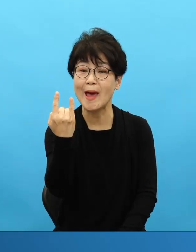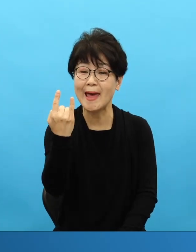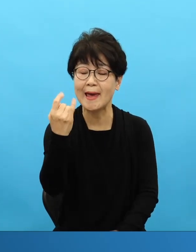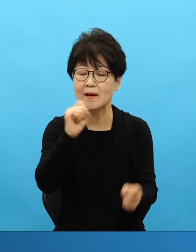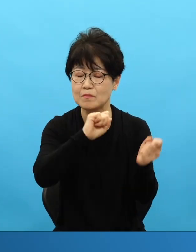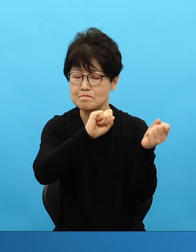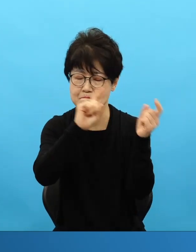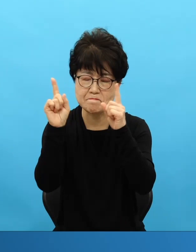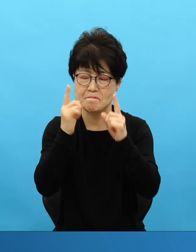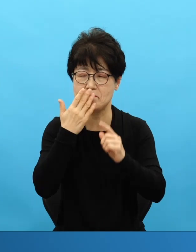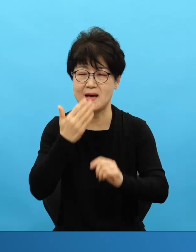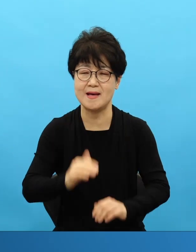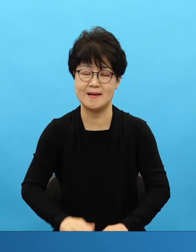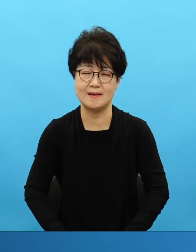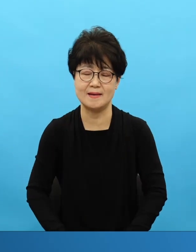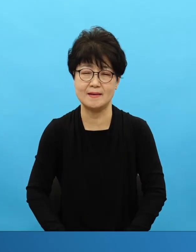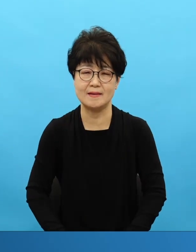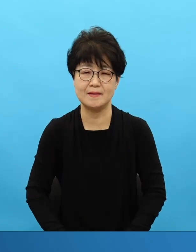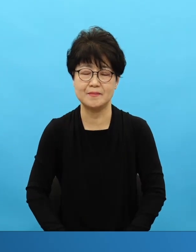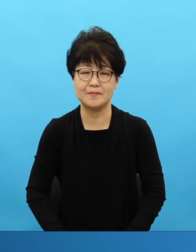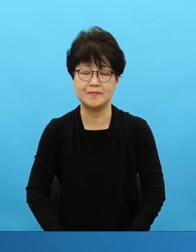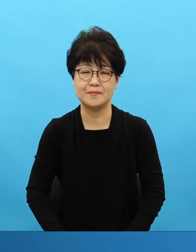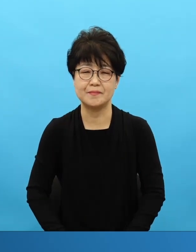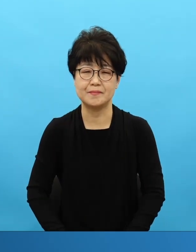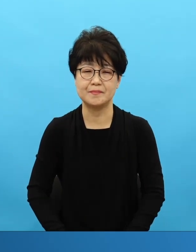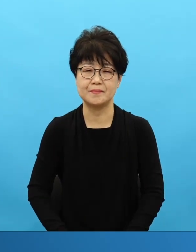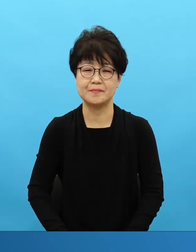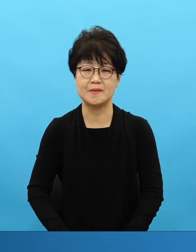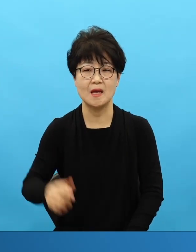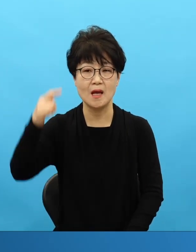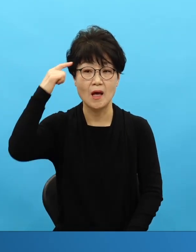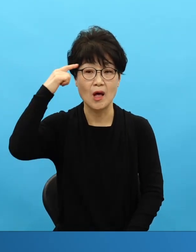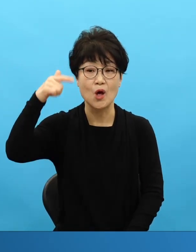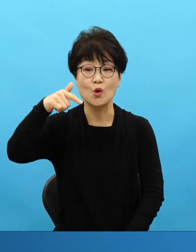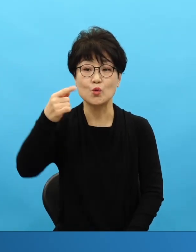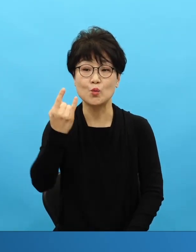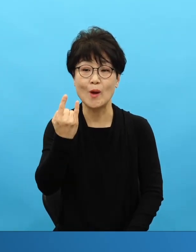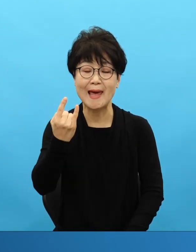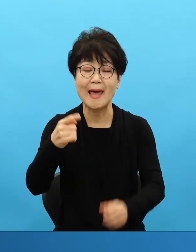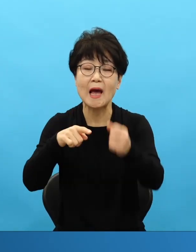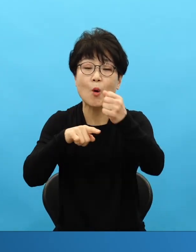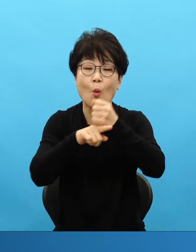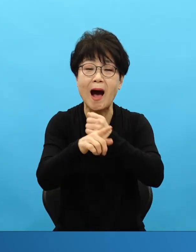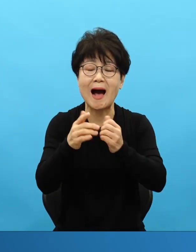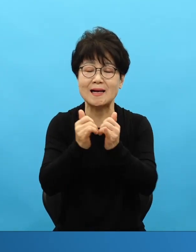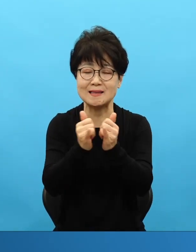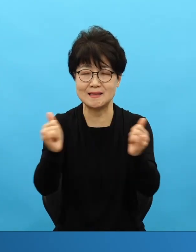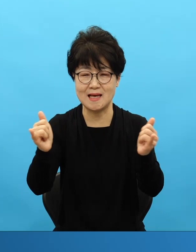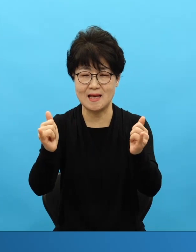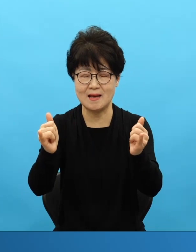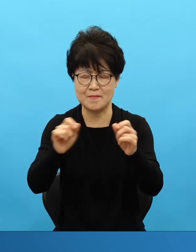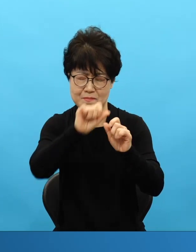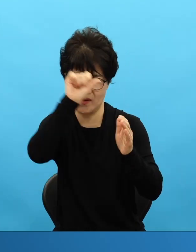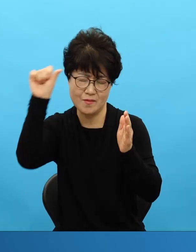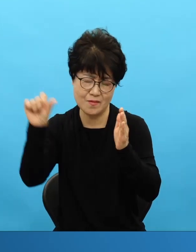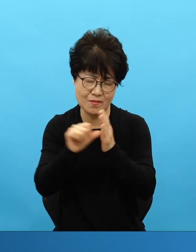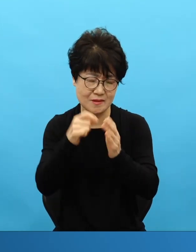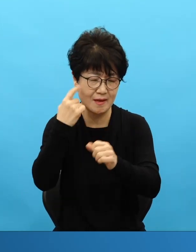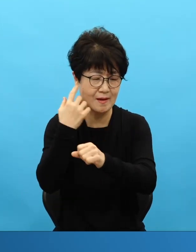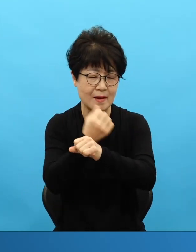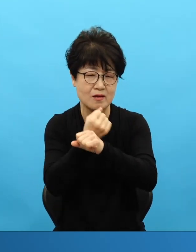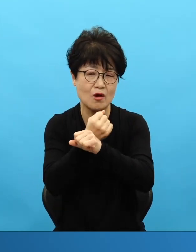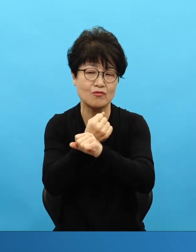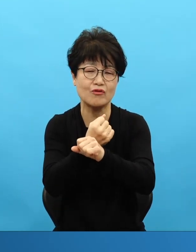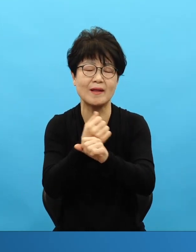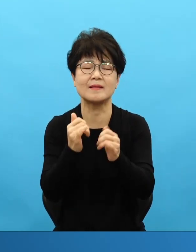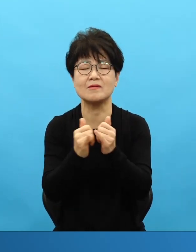alive. 이 뇌과학을 한 평생을 한 의사가 한 얘기예요. This is what this neurology doctor has spoken about. It's something who